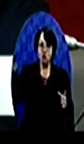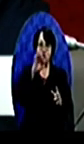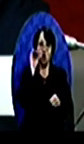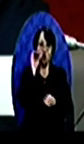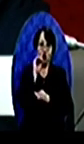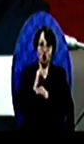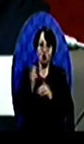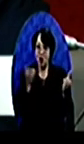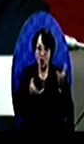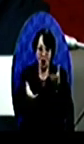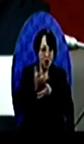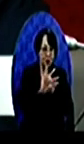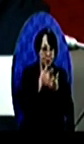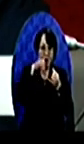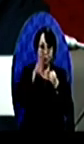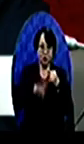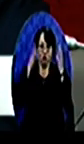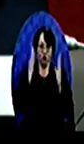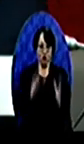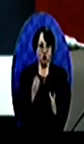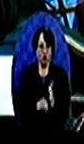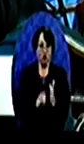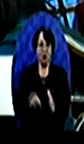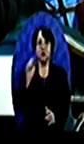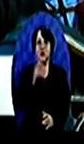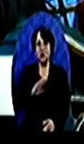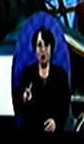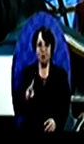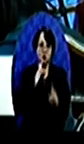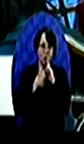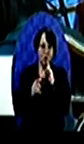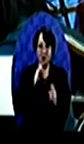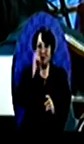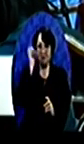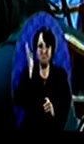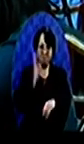бүрэн мэдээлэлтэй байж шийдэх ёстой гэдгийг улсын хурлд харсан намын зөвлөл мэдгдээд байна.